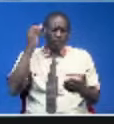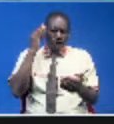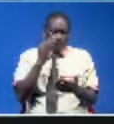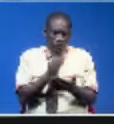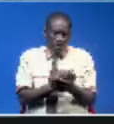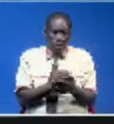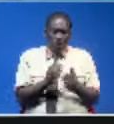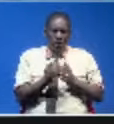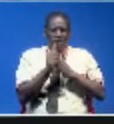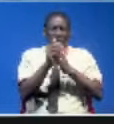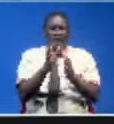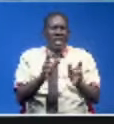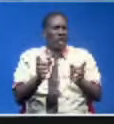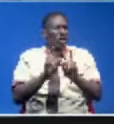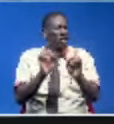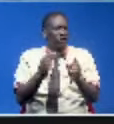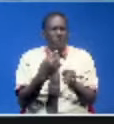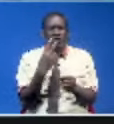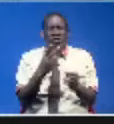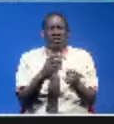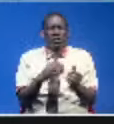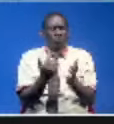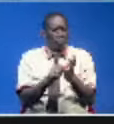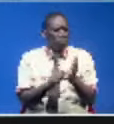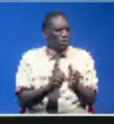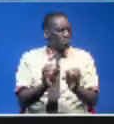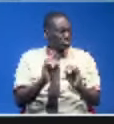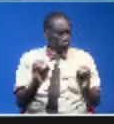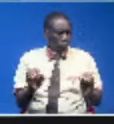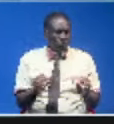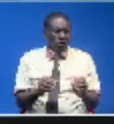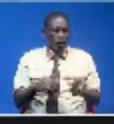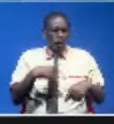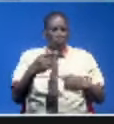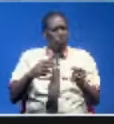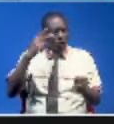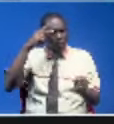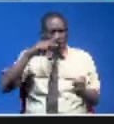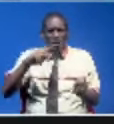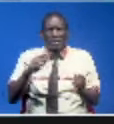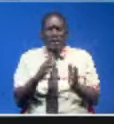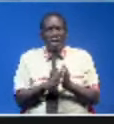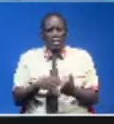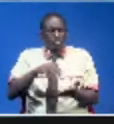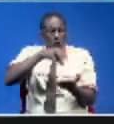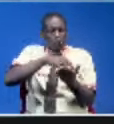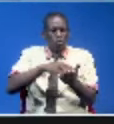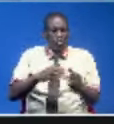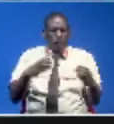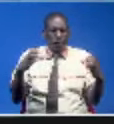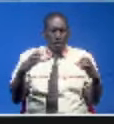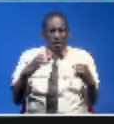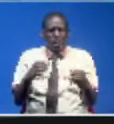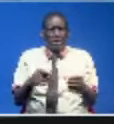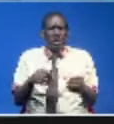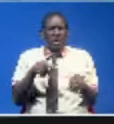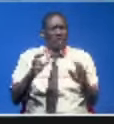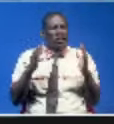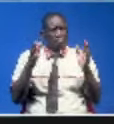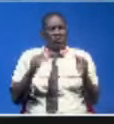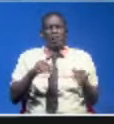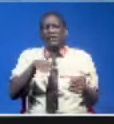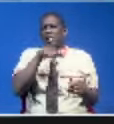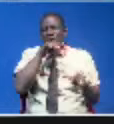na haoni kwamba kutakuwa na tatizo lote la kuendeleza sera na misimamo ya chama hicho. Katika hafla hiyo, Raila